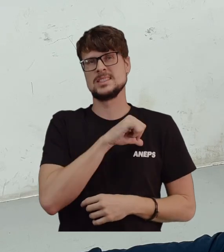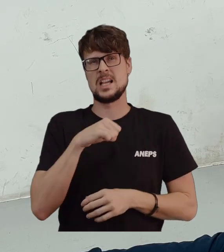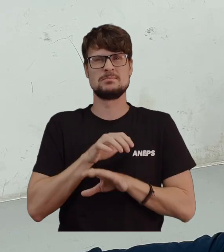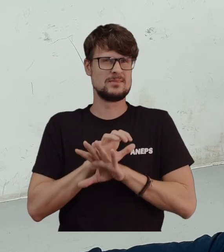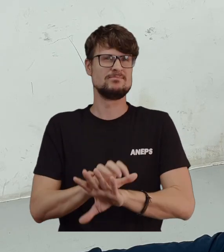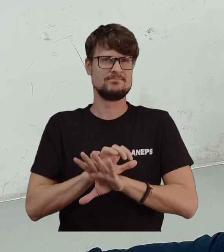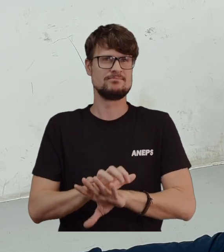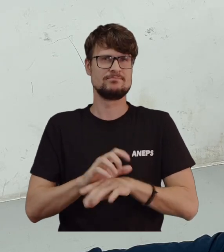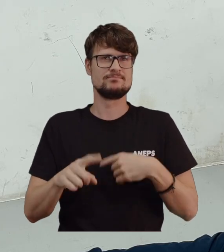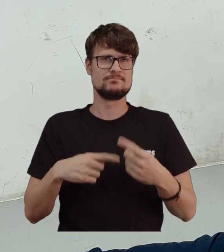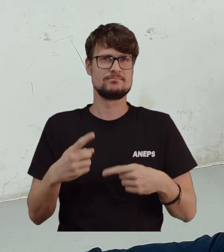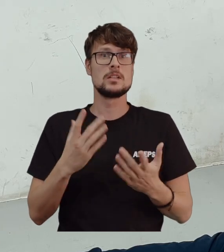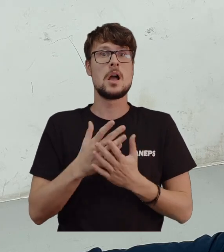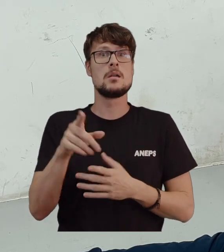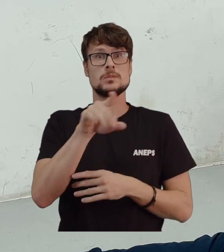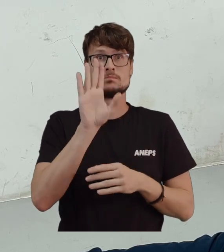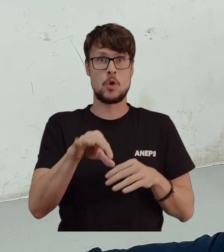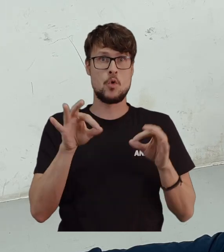sami.